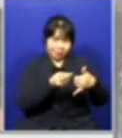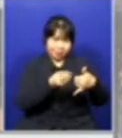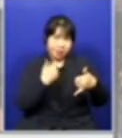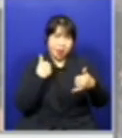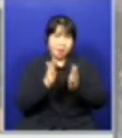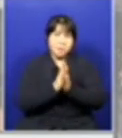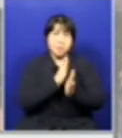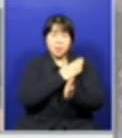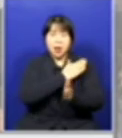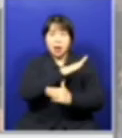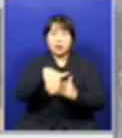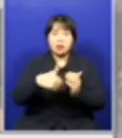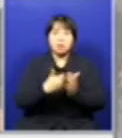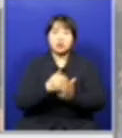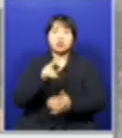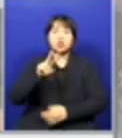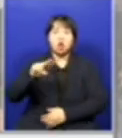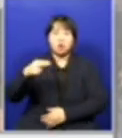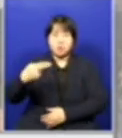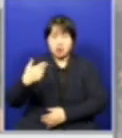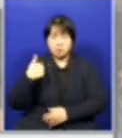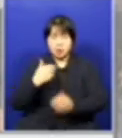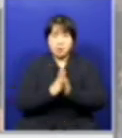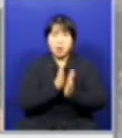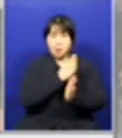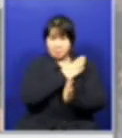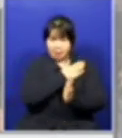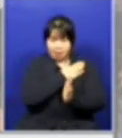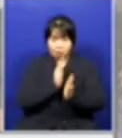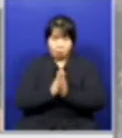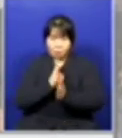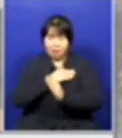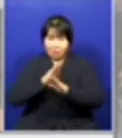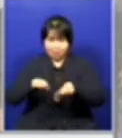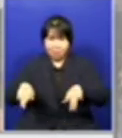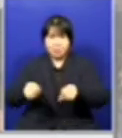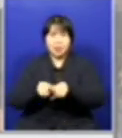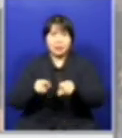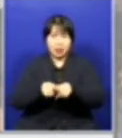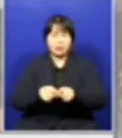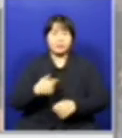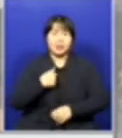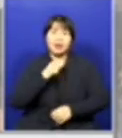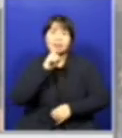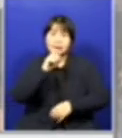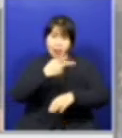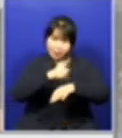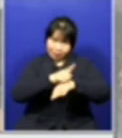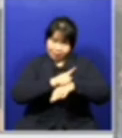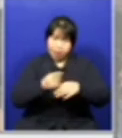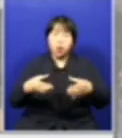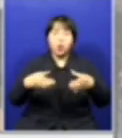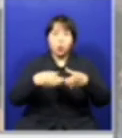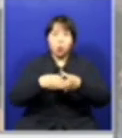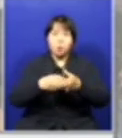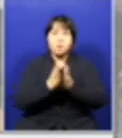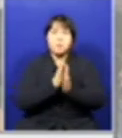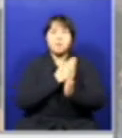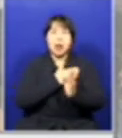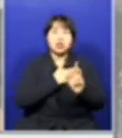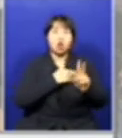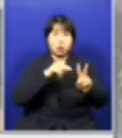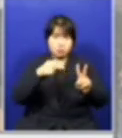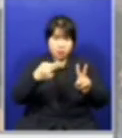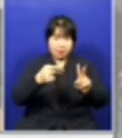งพระทั้งเนนแต่ผมต้องถามท่านประธานไปถึงนายกรัฐมนตรีว่าจำนวนพระกลุ่มนี้ 20,000 พระทั้งหมด